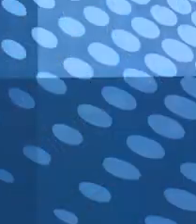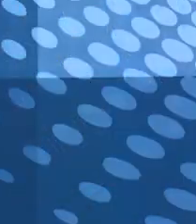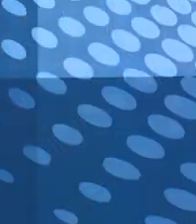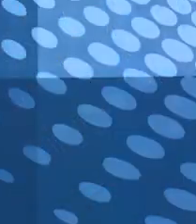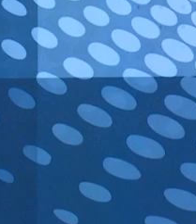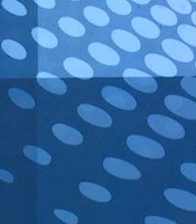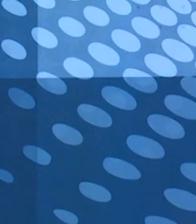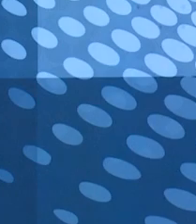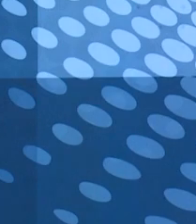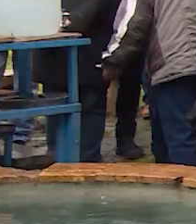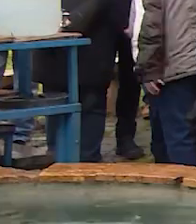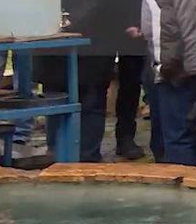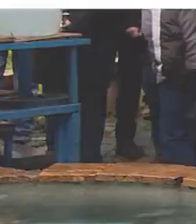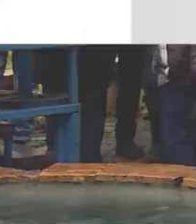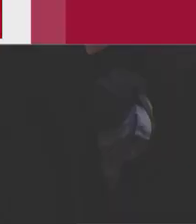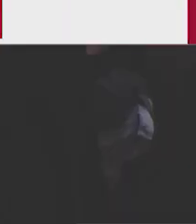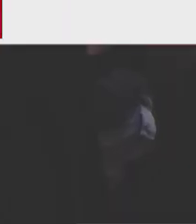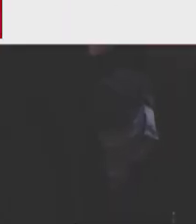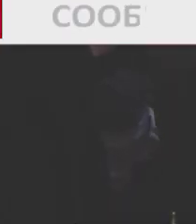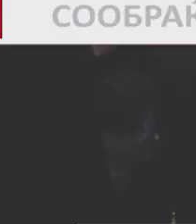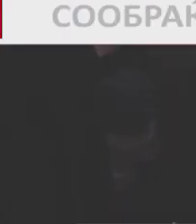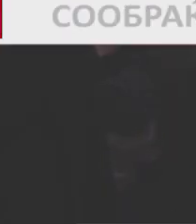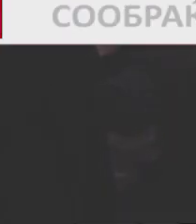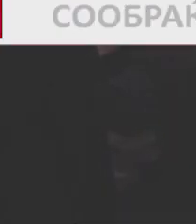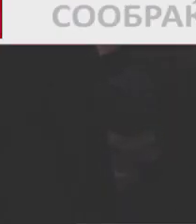Во регионалните вести ќе гледате.